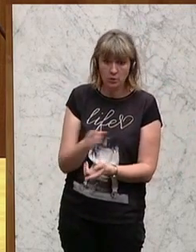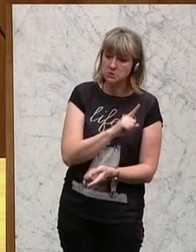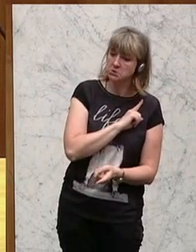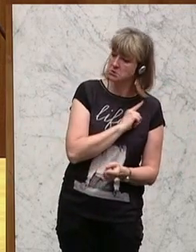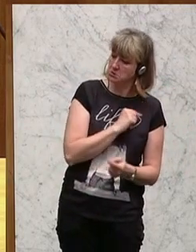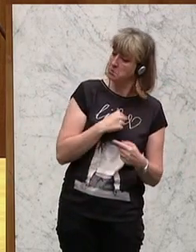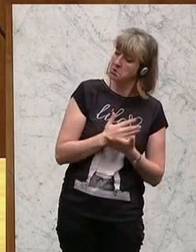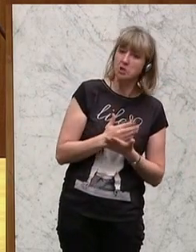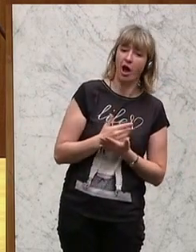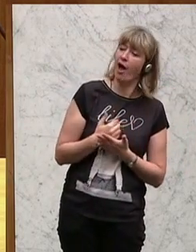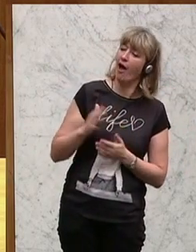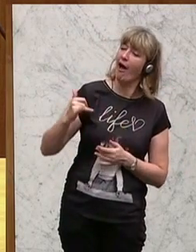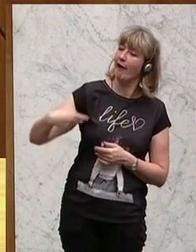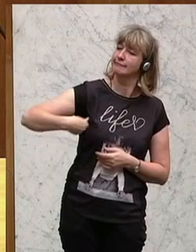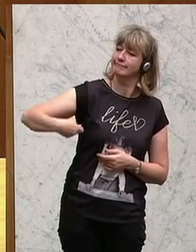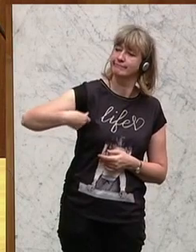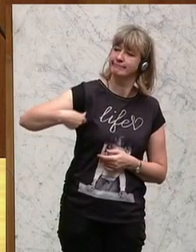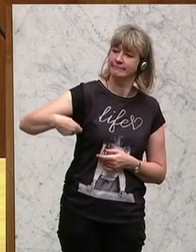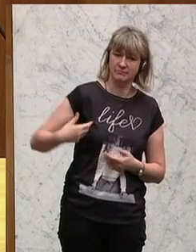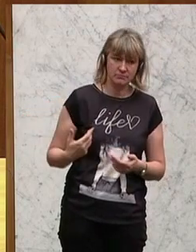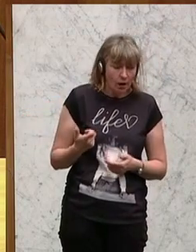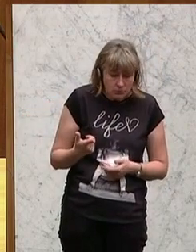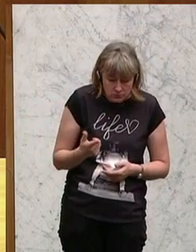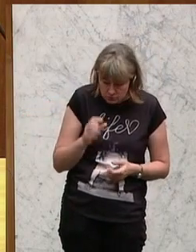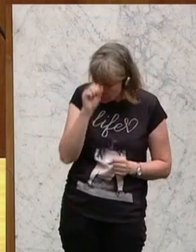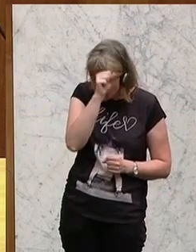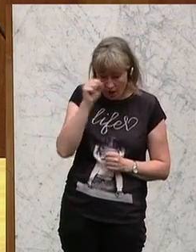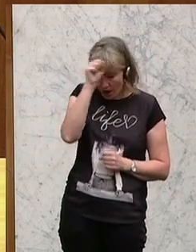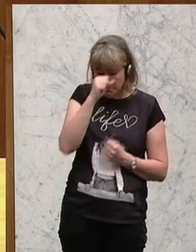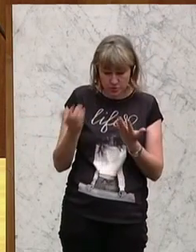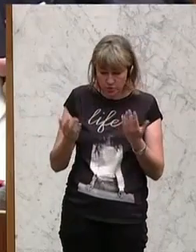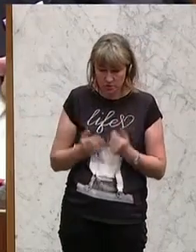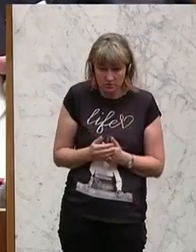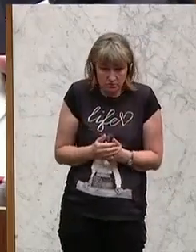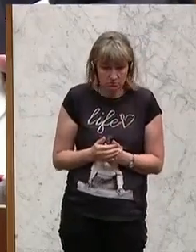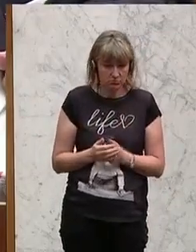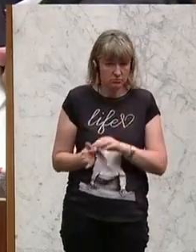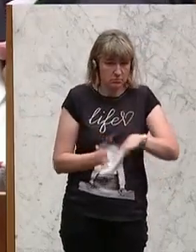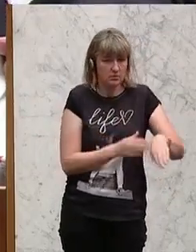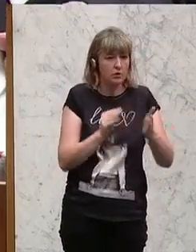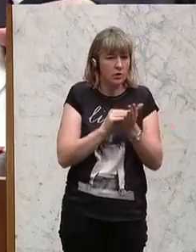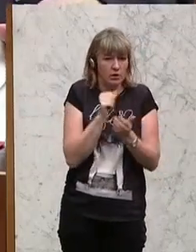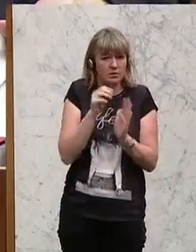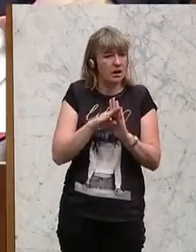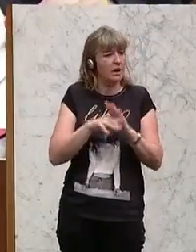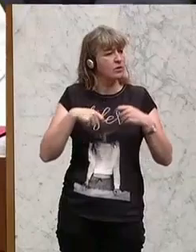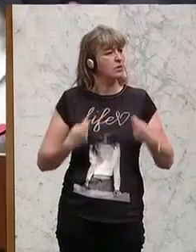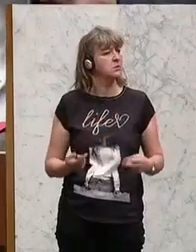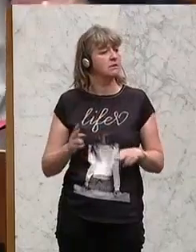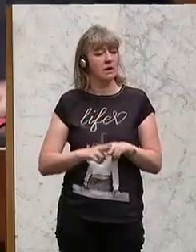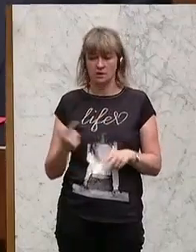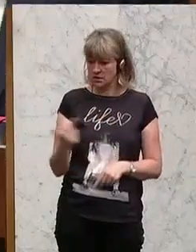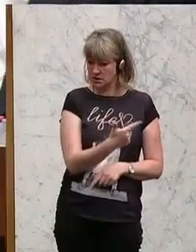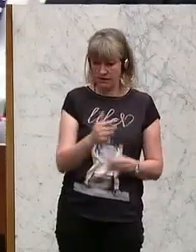selbst entscheiden, dass sie die Förderung bekommen. Ich halte das für völlig absurd. Es gibt auch keine Regelungen, was eigentlich passiert, wenn sich die